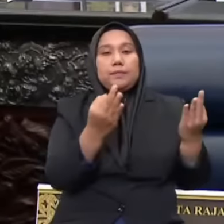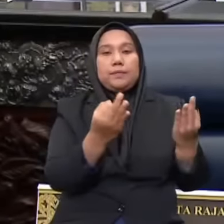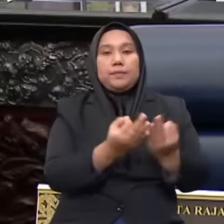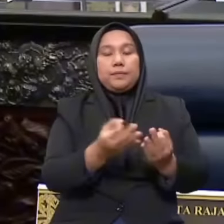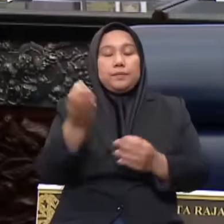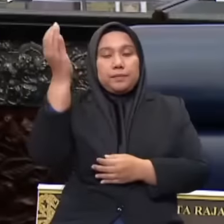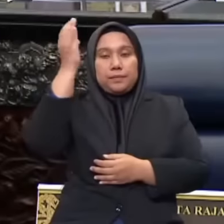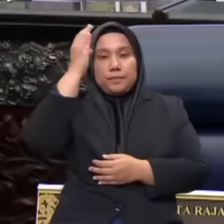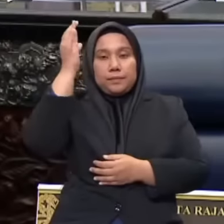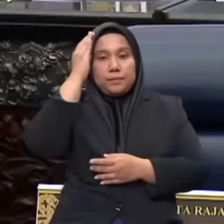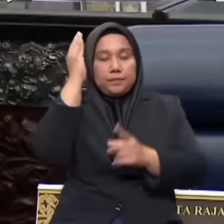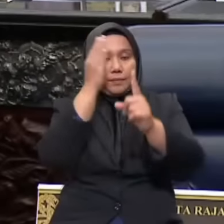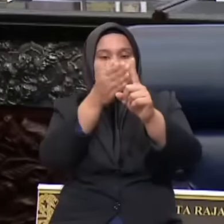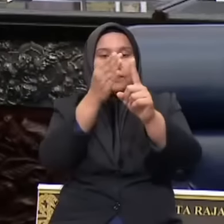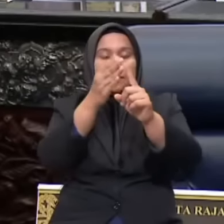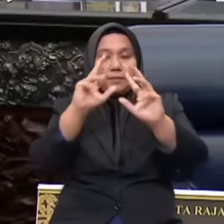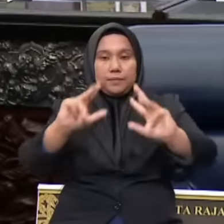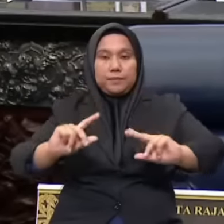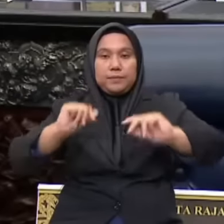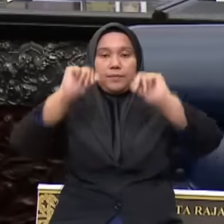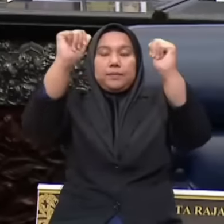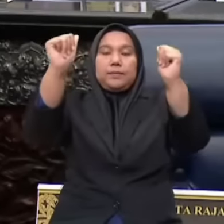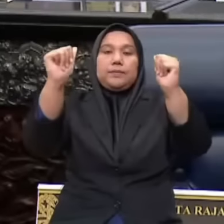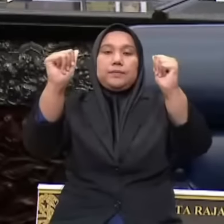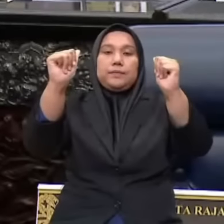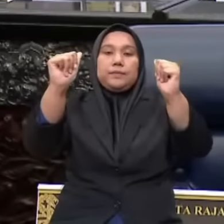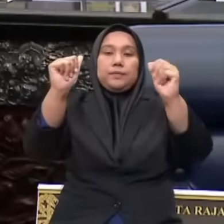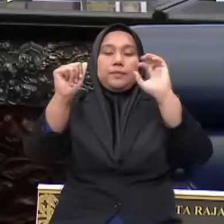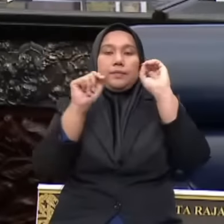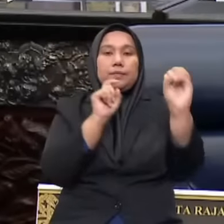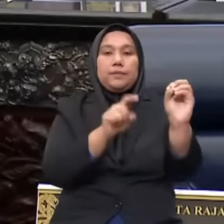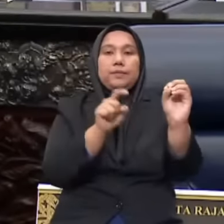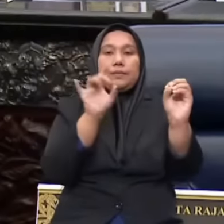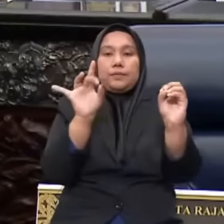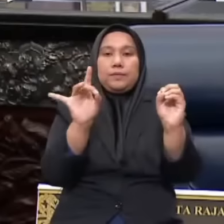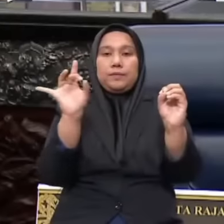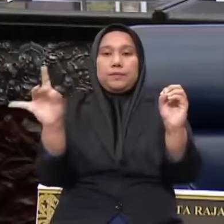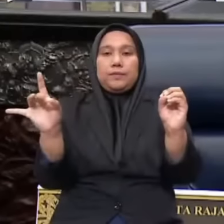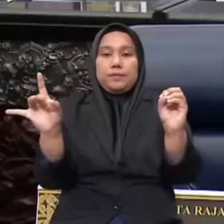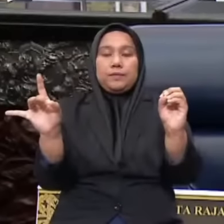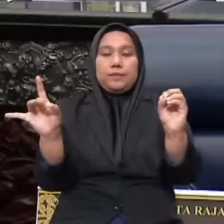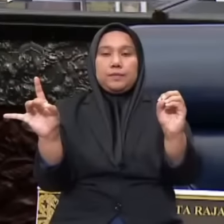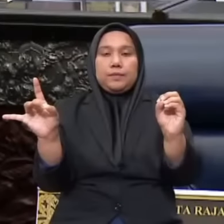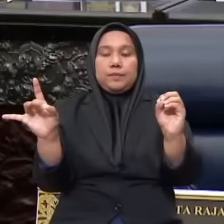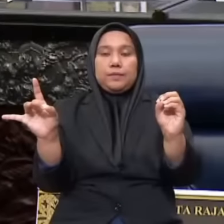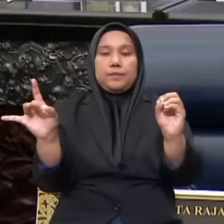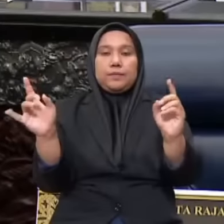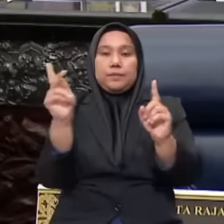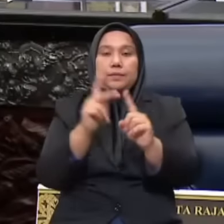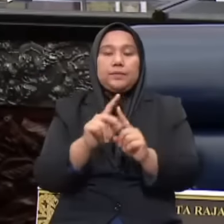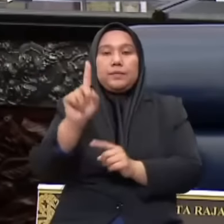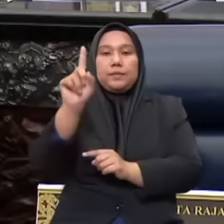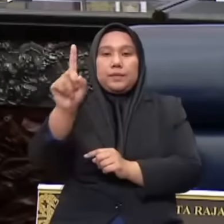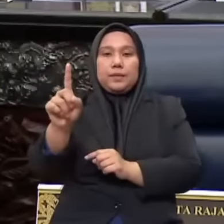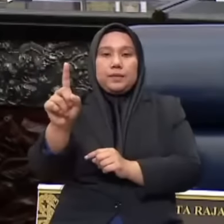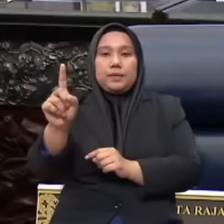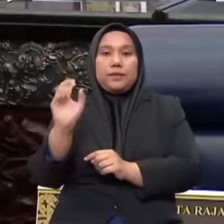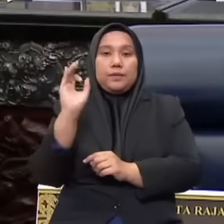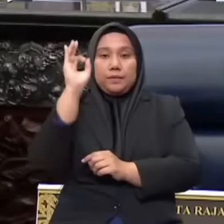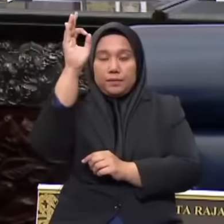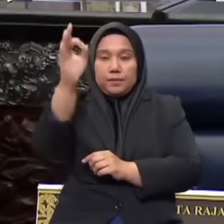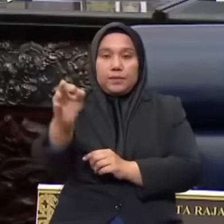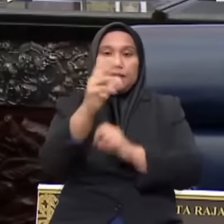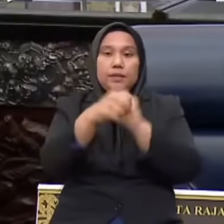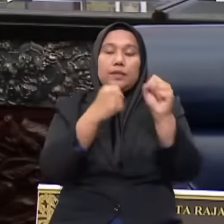China disasarkan akan meningkat kepada 0.88 kepada 1 menjelang tahun 2025.